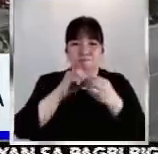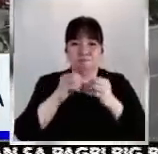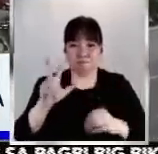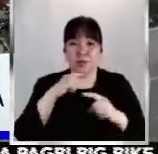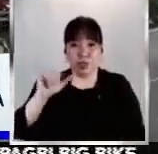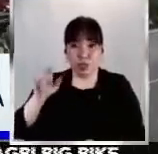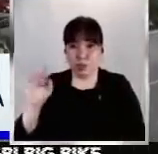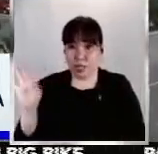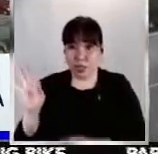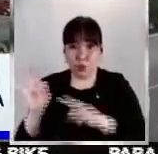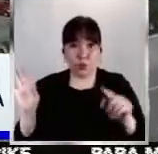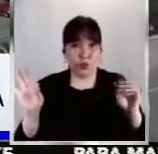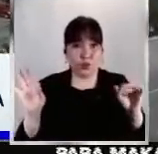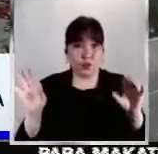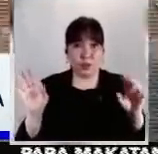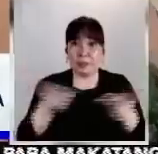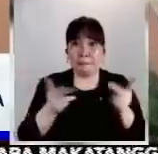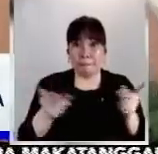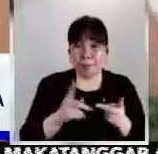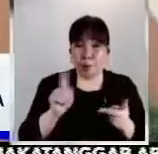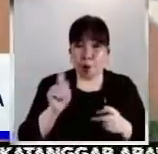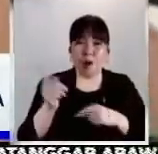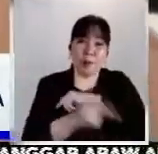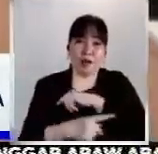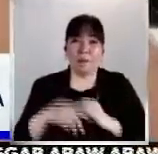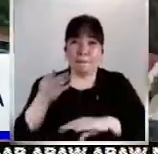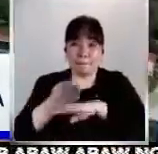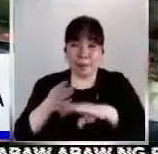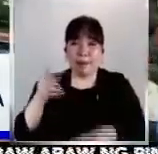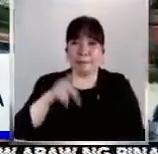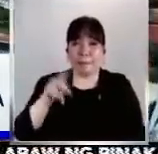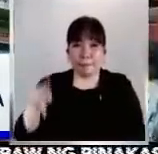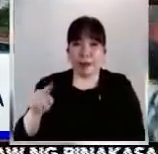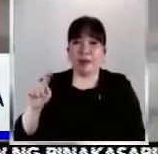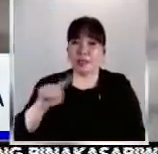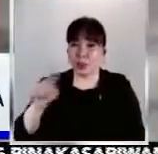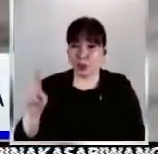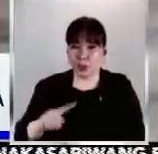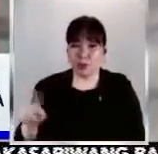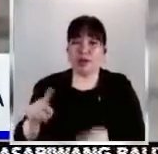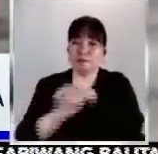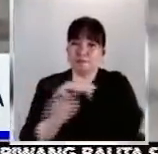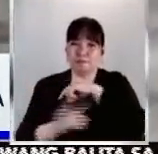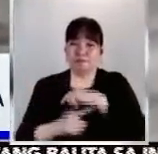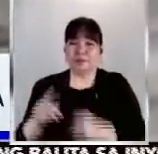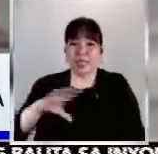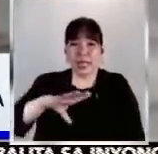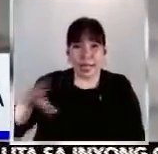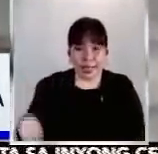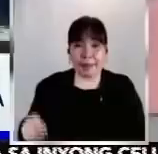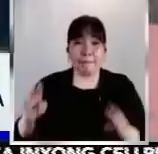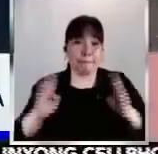15, nasa Alert Level 3 na rin ang mga lalawigan ng Bataan, Pampanga, Zambales, Batangas, Cagayan, at mga lungsod ng Baguio,